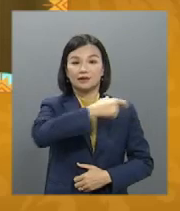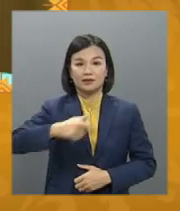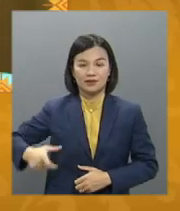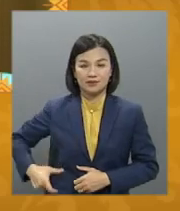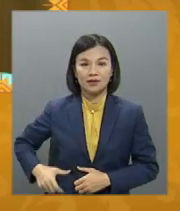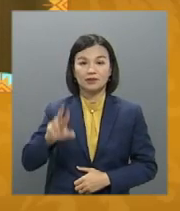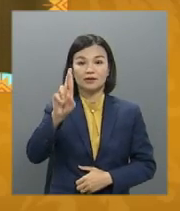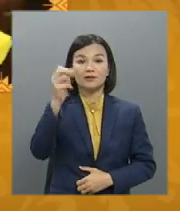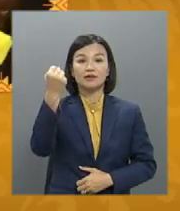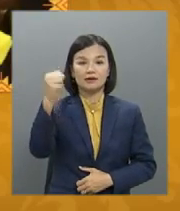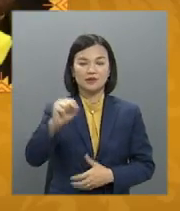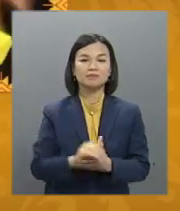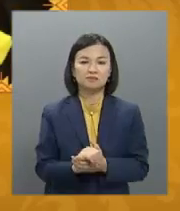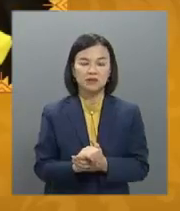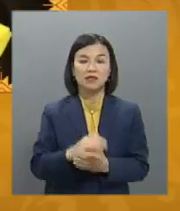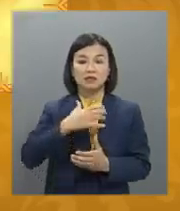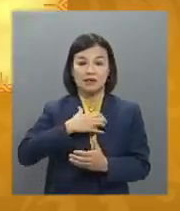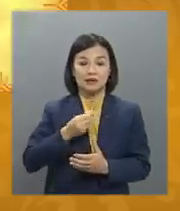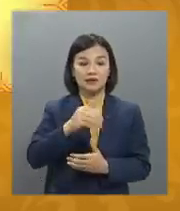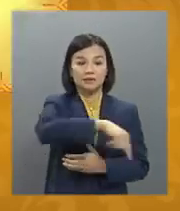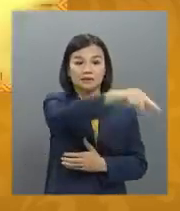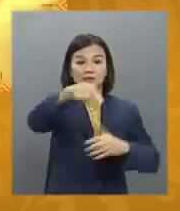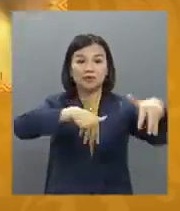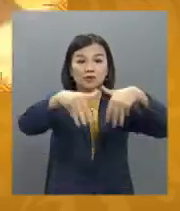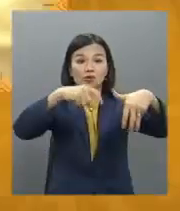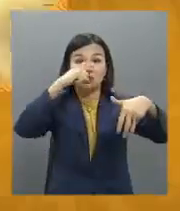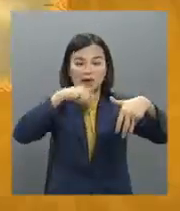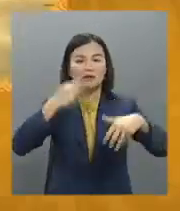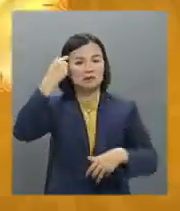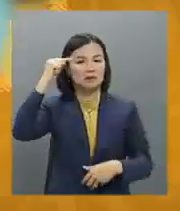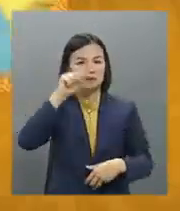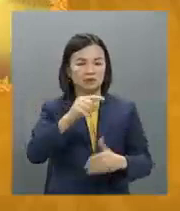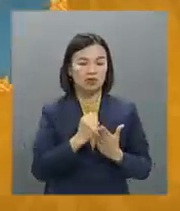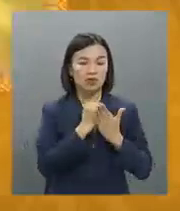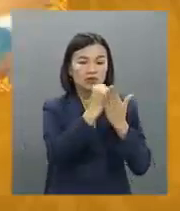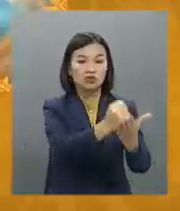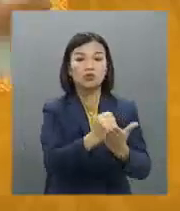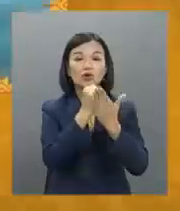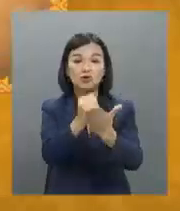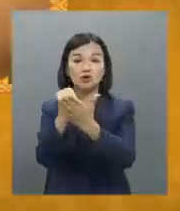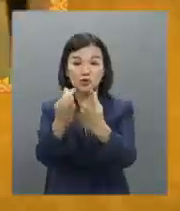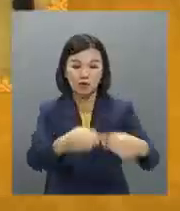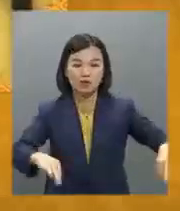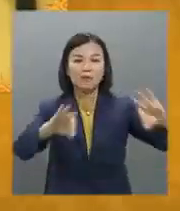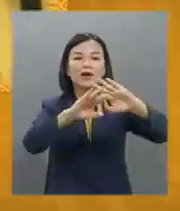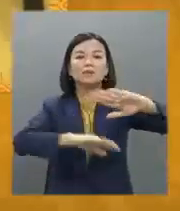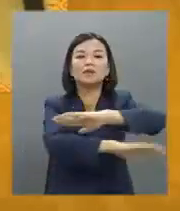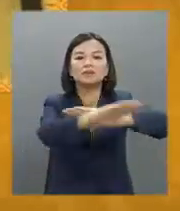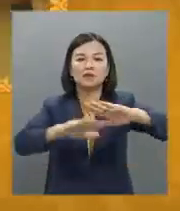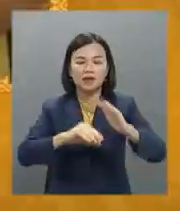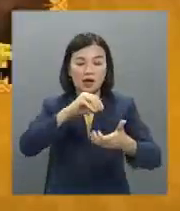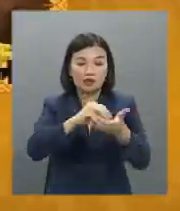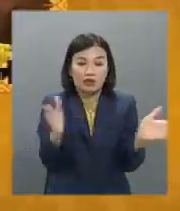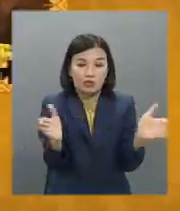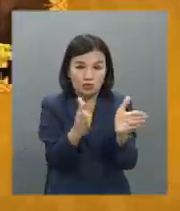พระบาทสมเด็จพระเจ้าอยู่หัวมีพระราชประสงค์ให้ชาวไทยตระหนักถึงการช่วยเหลือเกื้อกูลกันอันเป็นรากฐานของการ